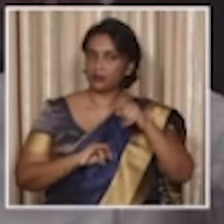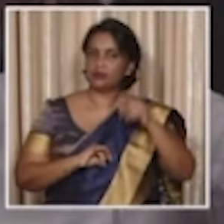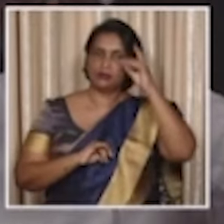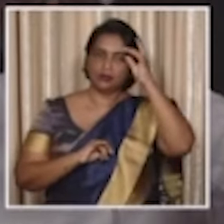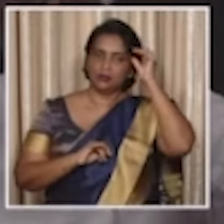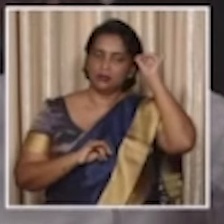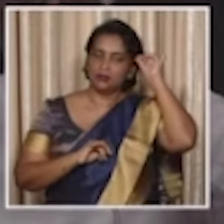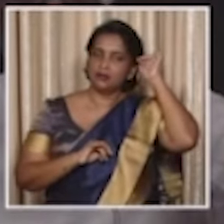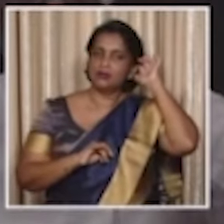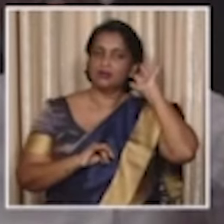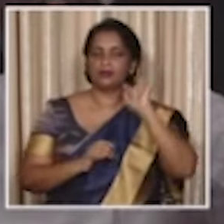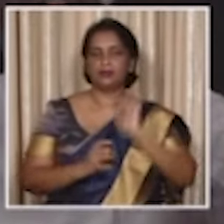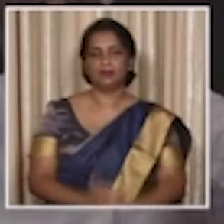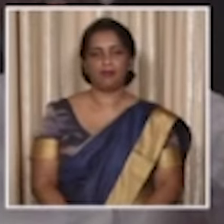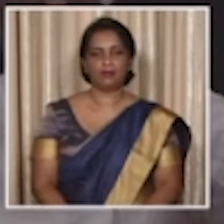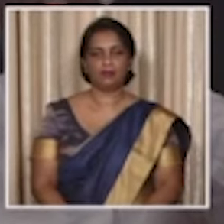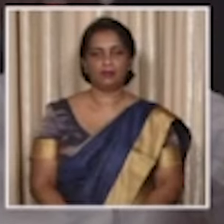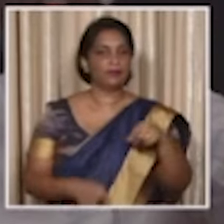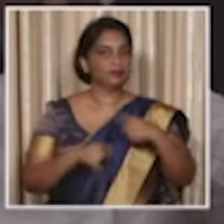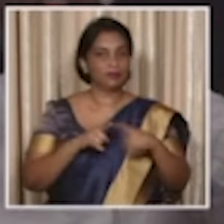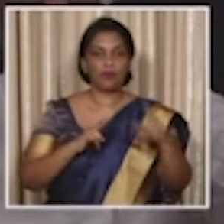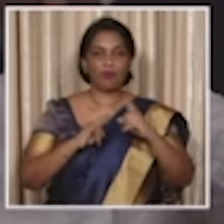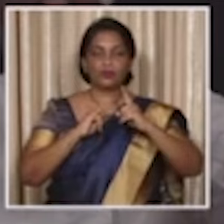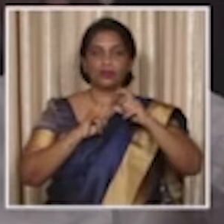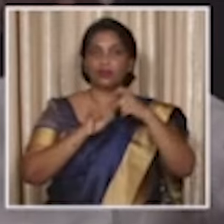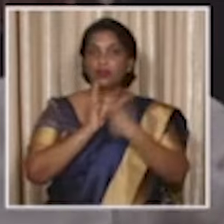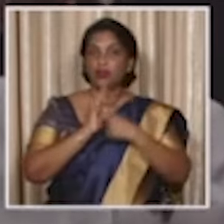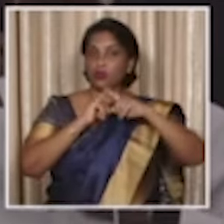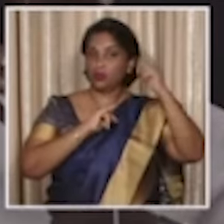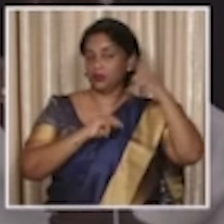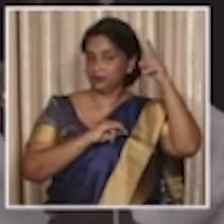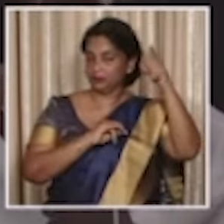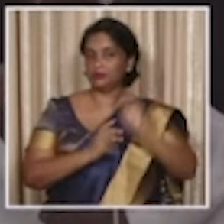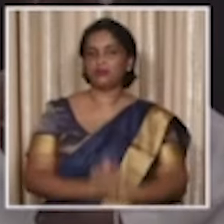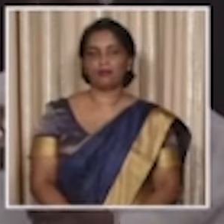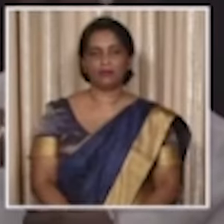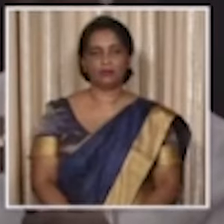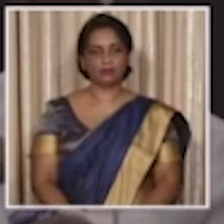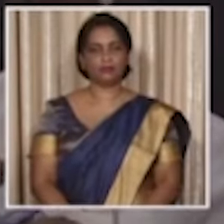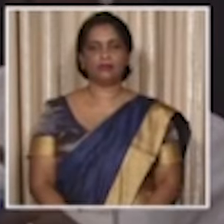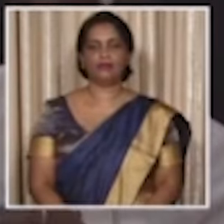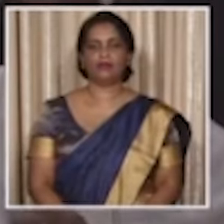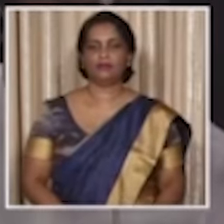එතුමා. යස්, මෙහි විතරක් නෙමෙයි ආචාර්ය උපාධිය එහිදී අරගෙන තින්නේ. ඔව්, ඒ නිසා එවැනි